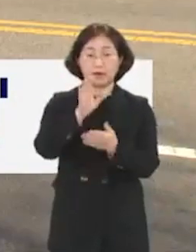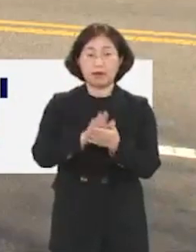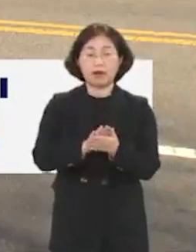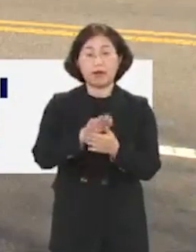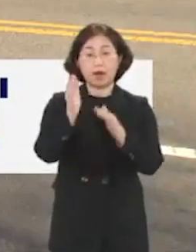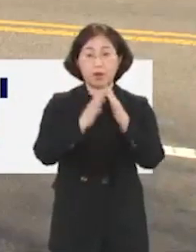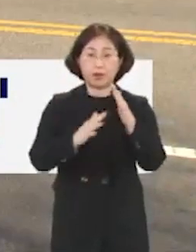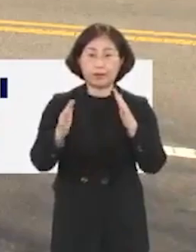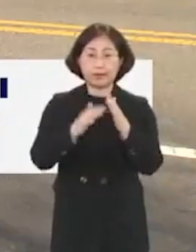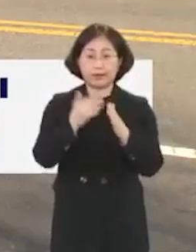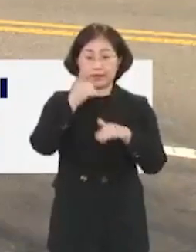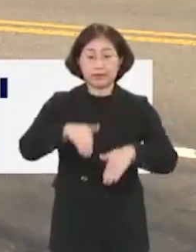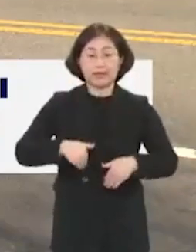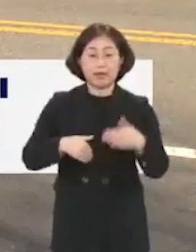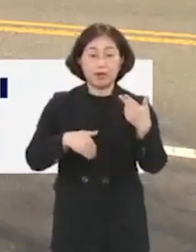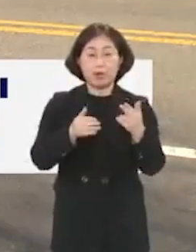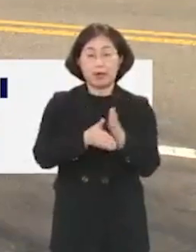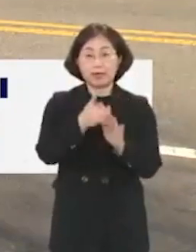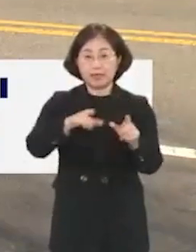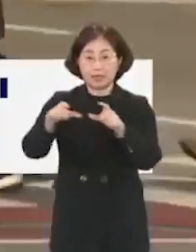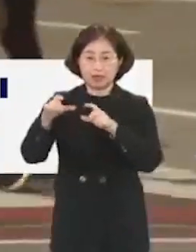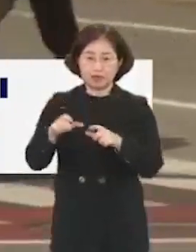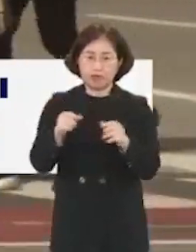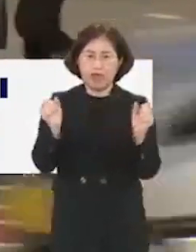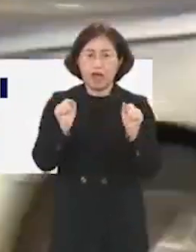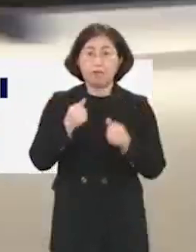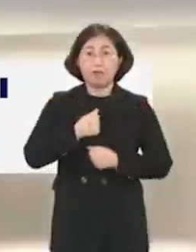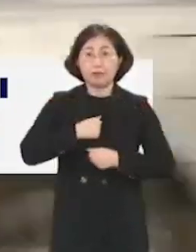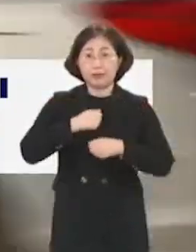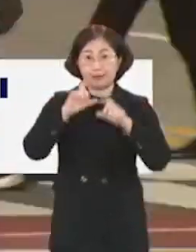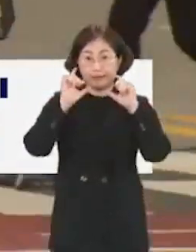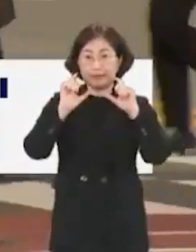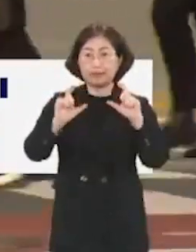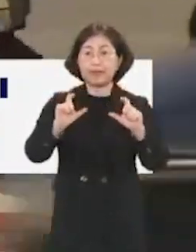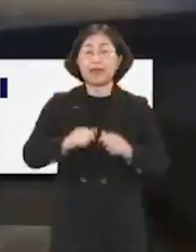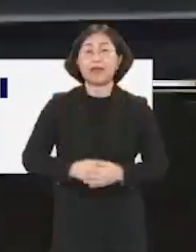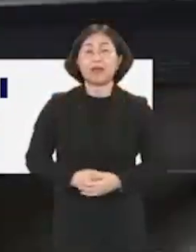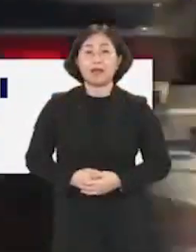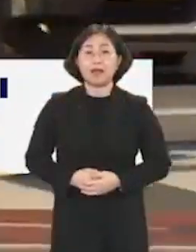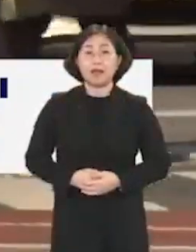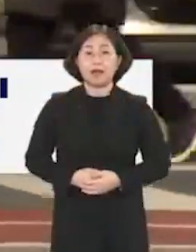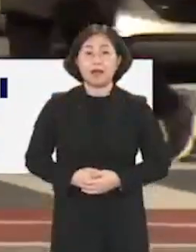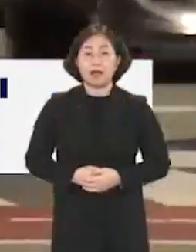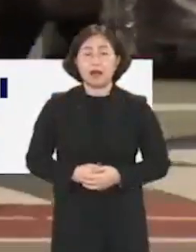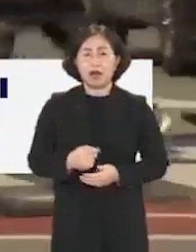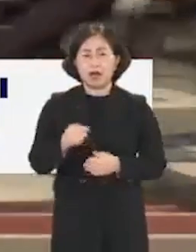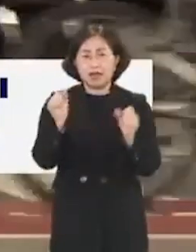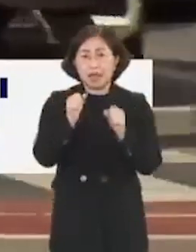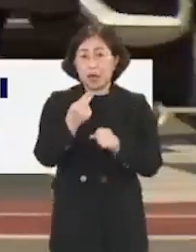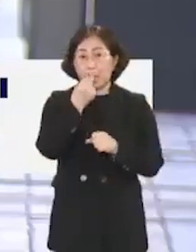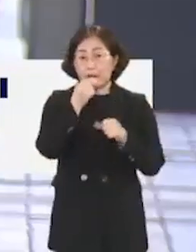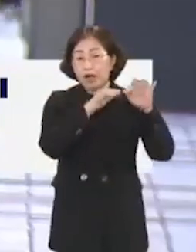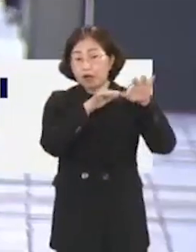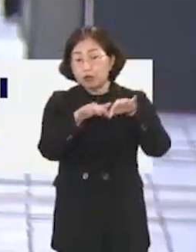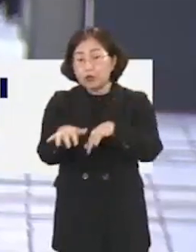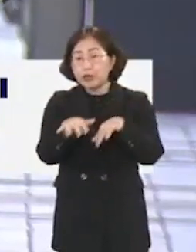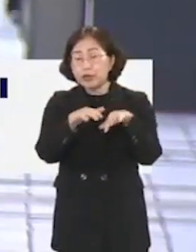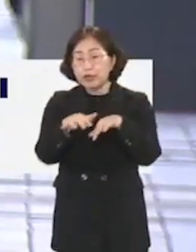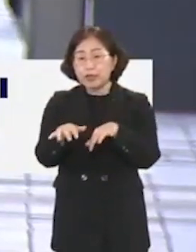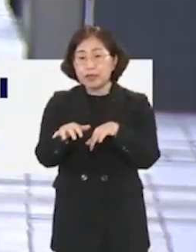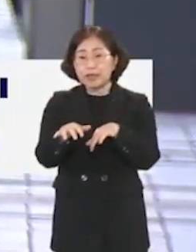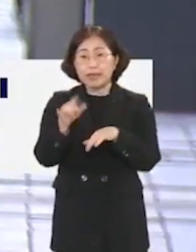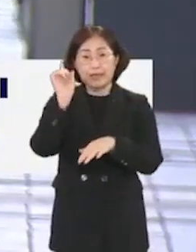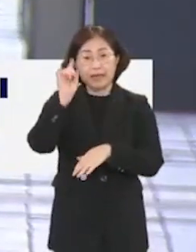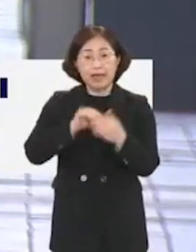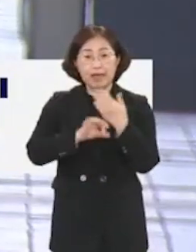천안과 공주 등 충남 7개 시군에 한파주의보가 내려지겠습니다. 북서쪽에서 찬 공기가 유입되면서